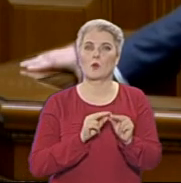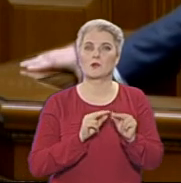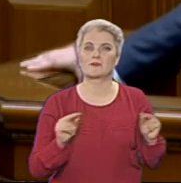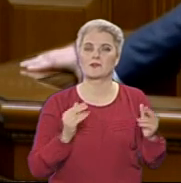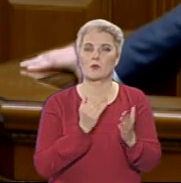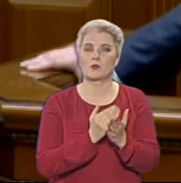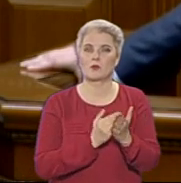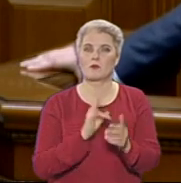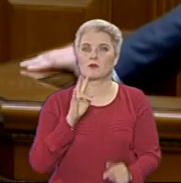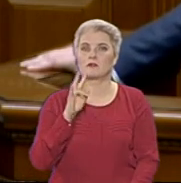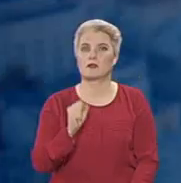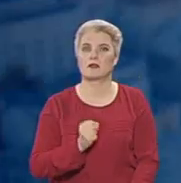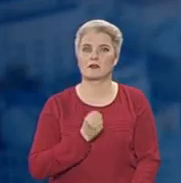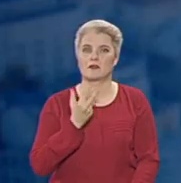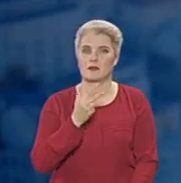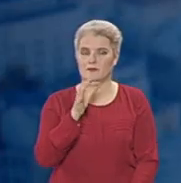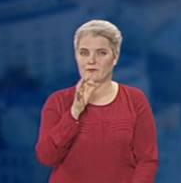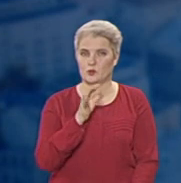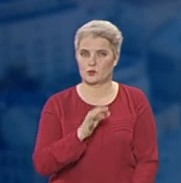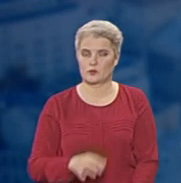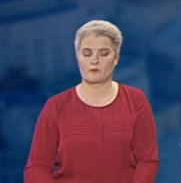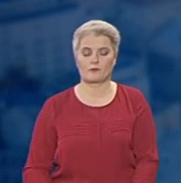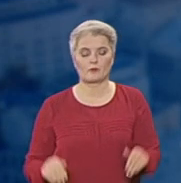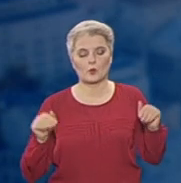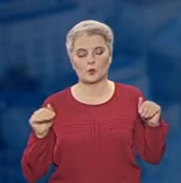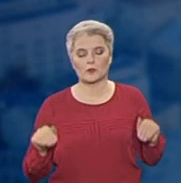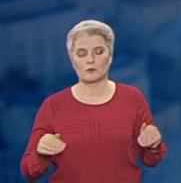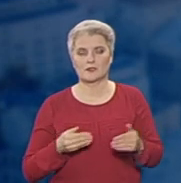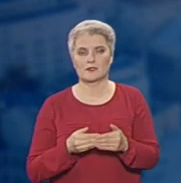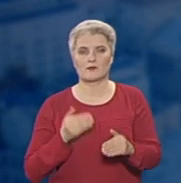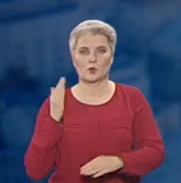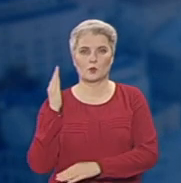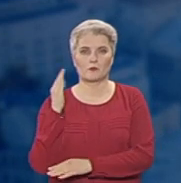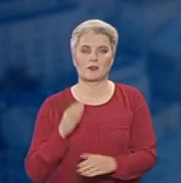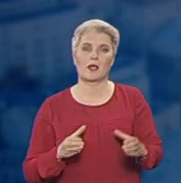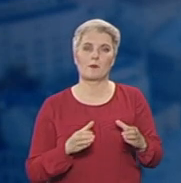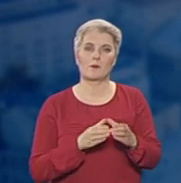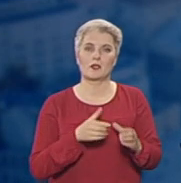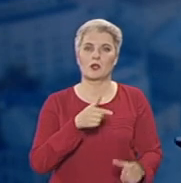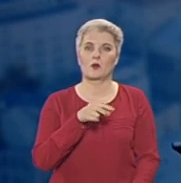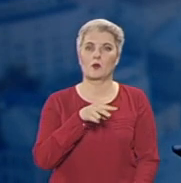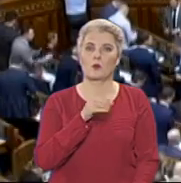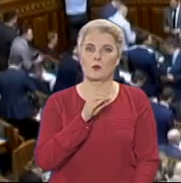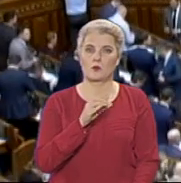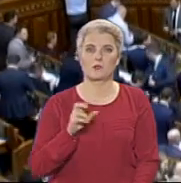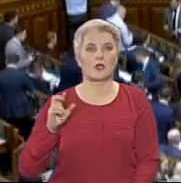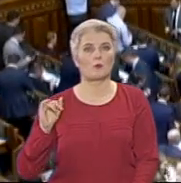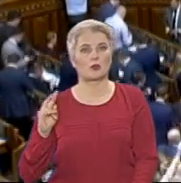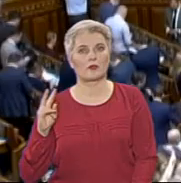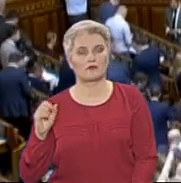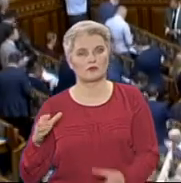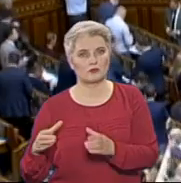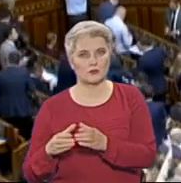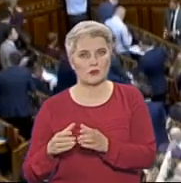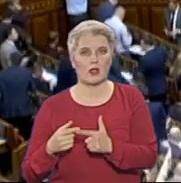на 13%. Утрималися від голосування у фракції партії «Голос», а у «Батьківщини» або утрималися,